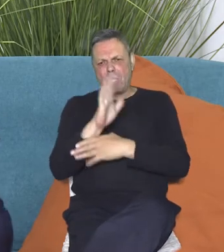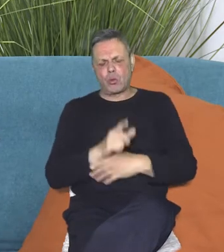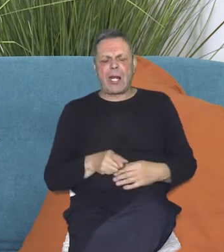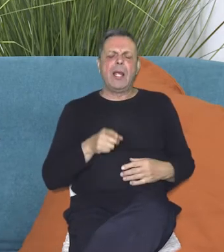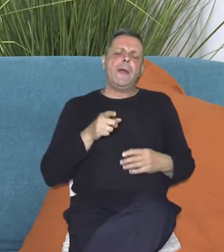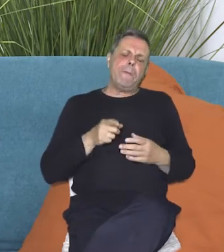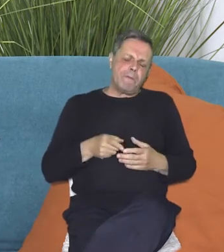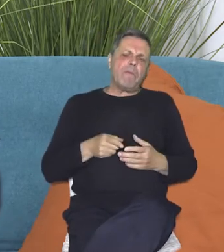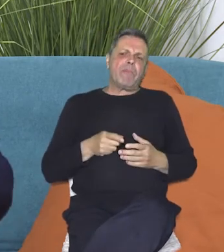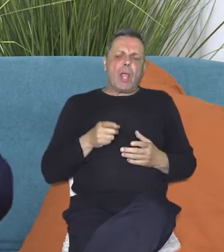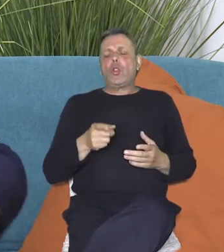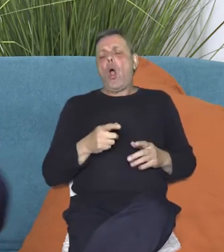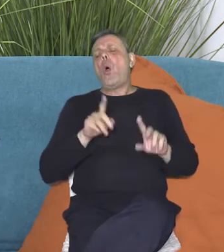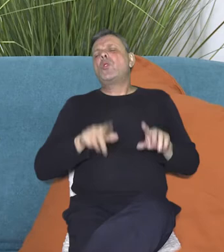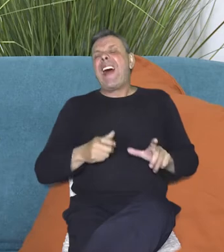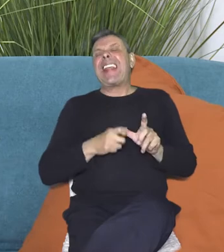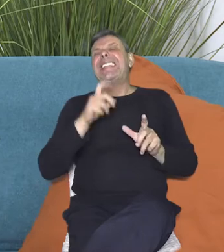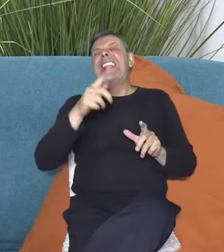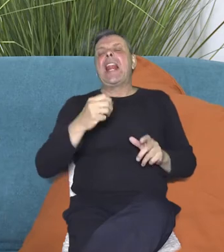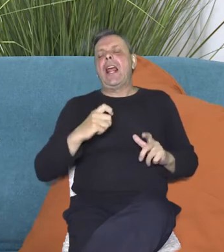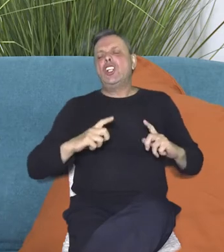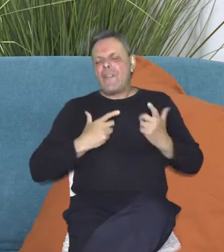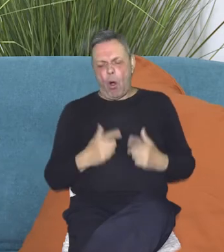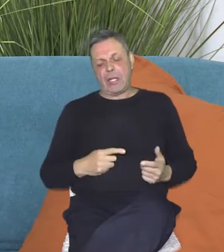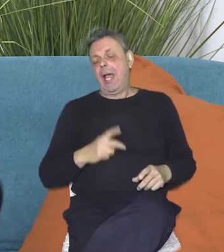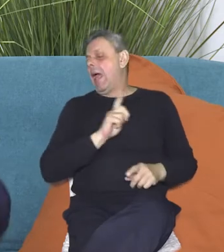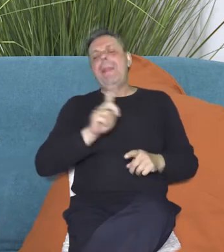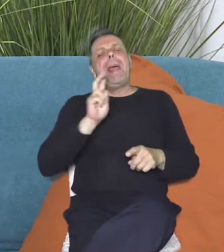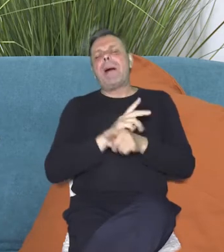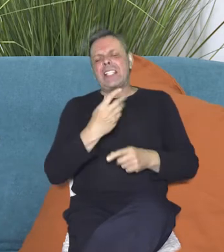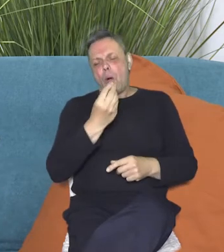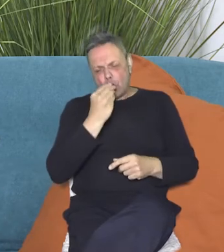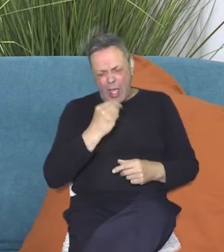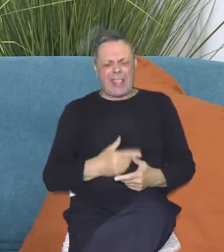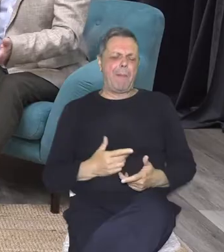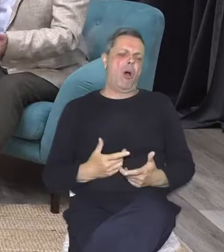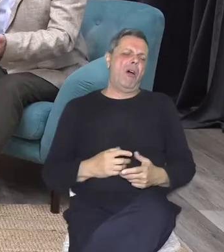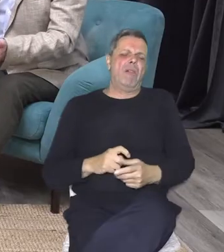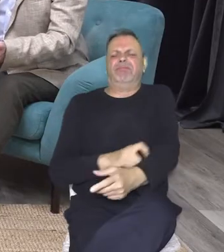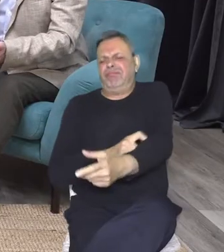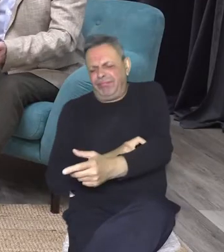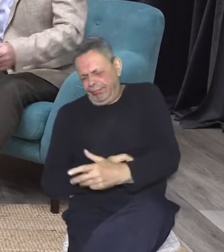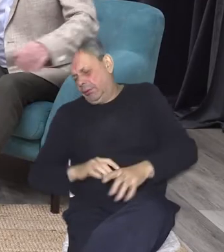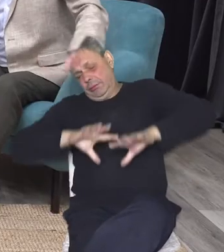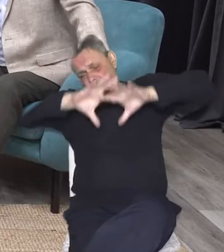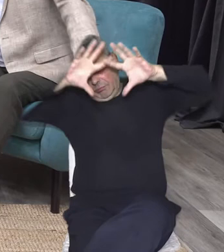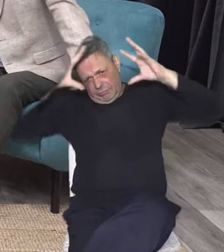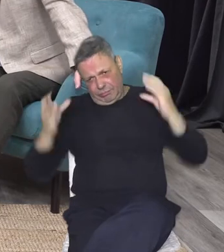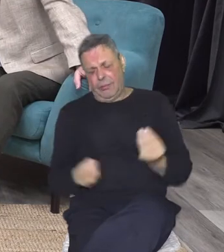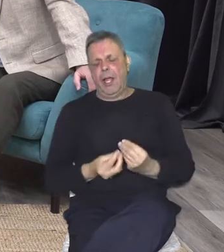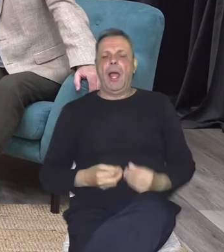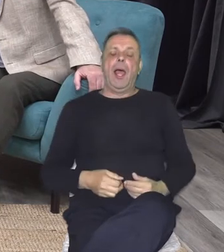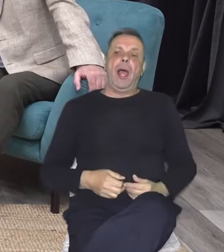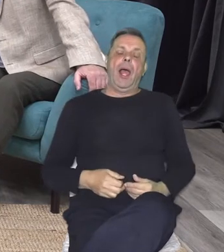isto tako te života koji ne pazimo što jedemo i previše smo s tim slatkim i tako dalje. Jeste, tako